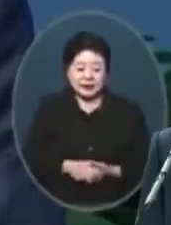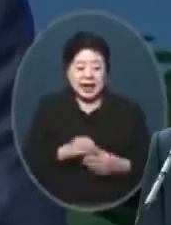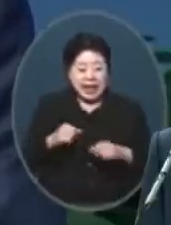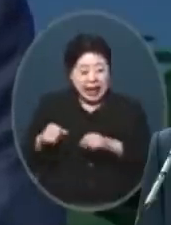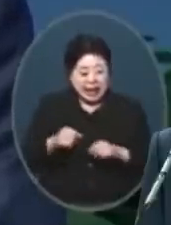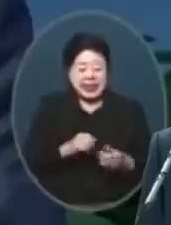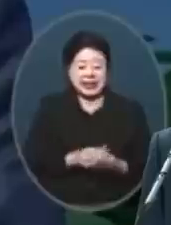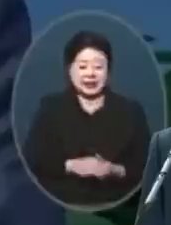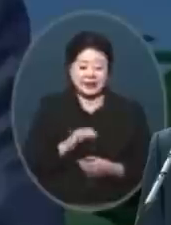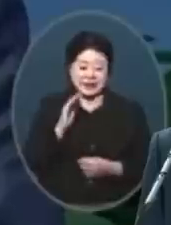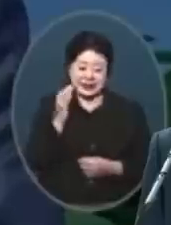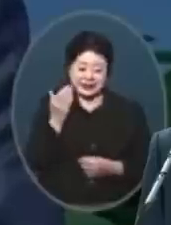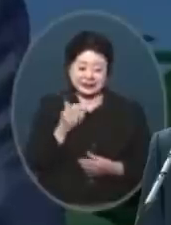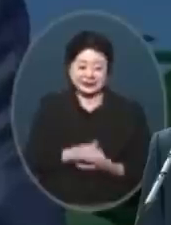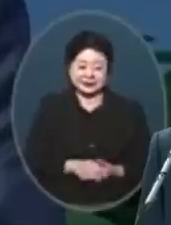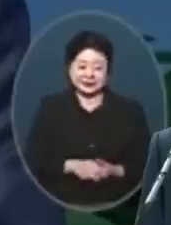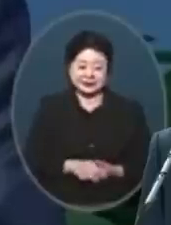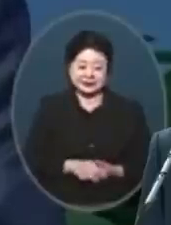행하게 하신다.